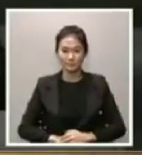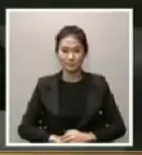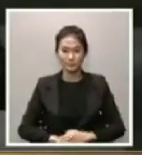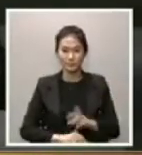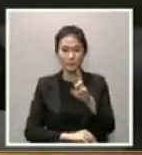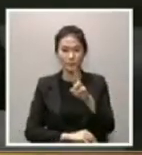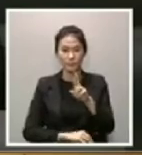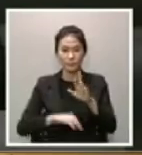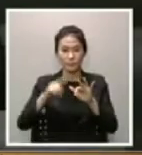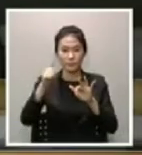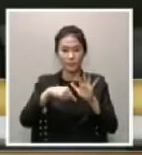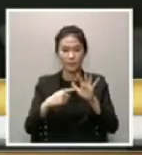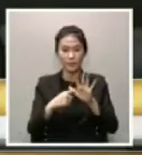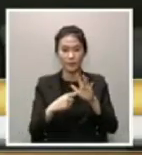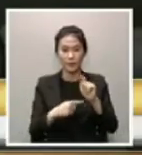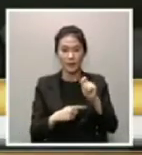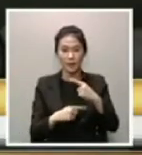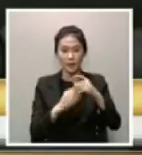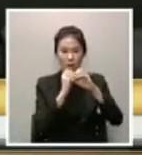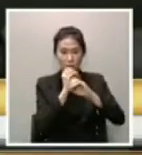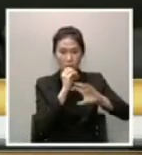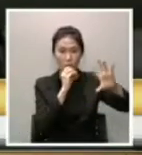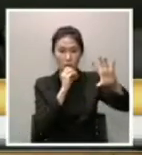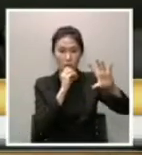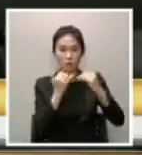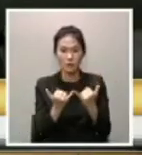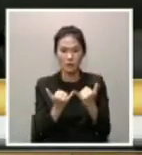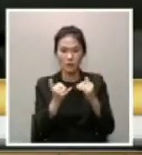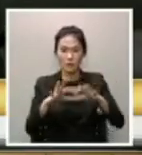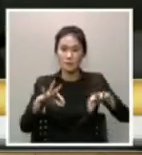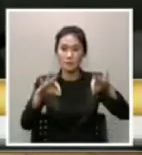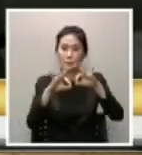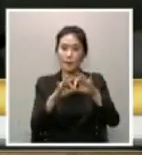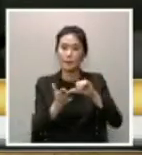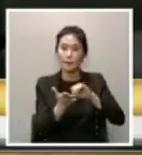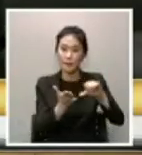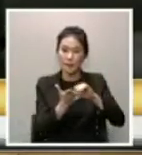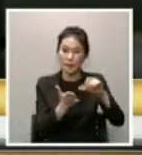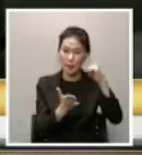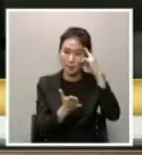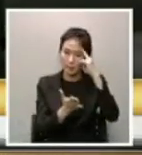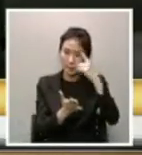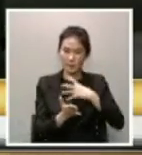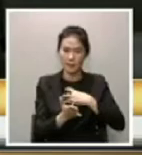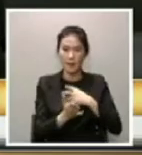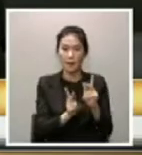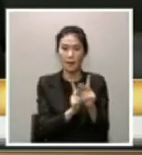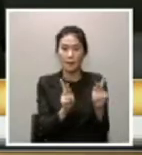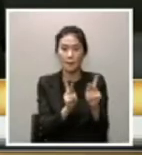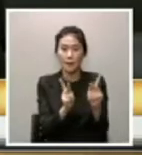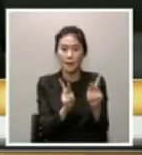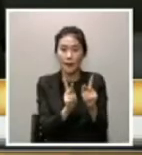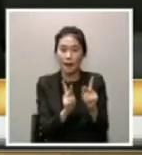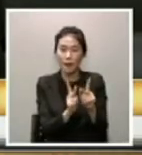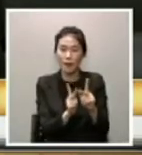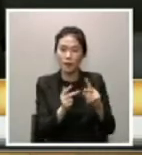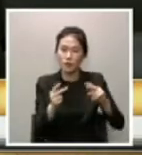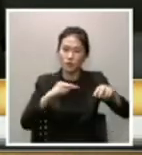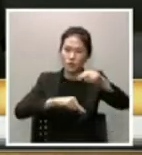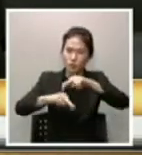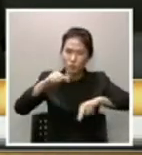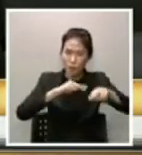ายกสทช.ฉบับนี้นี่ครับสาระสำคัญมันอยู่ที่การแก้ไขกระบวนการสรรหากรรมการที่จะมากำกับและดู